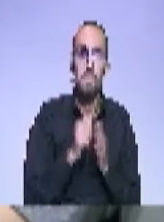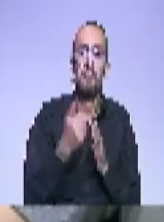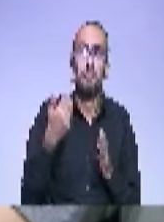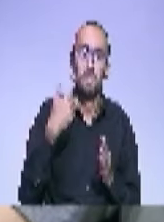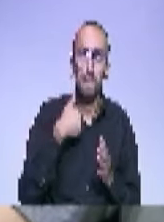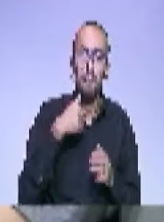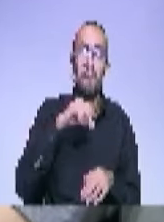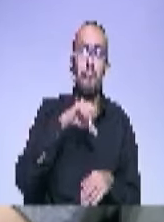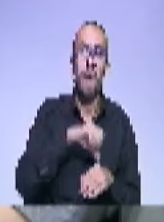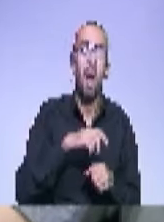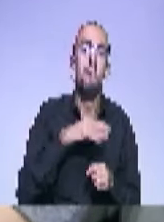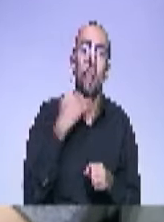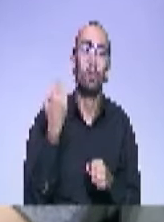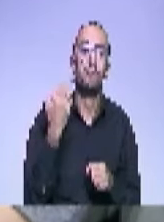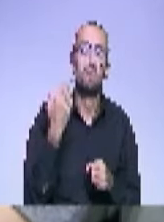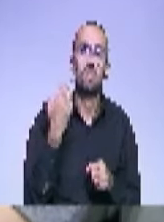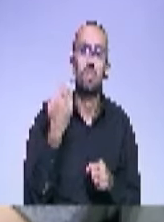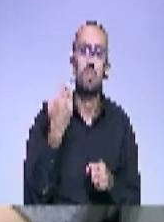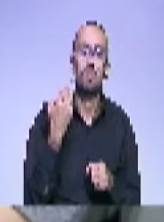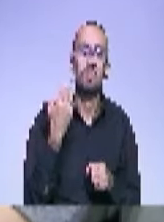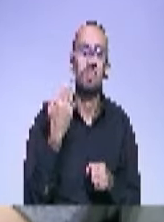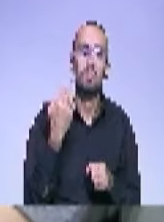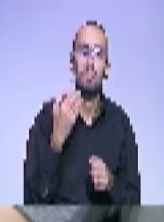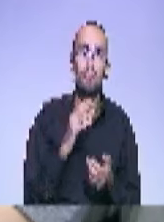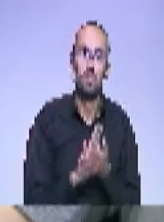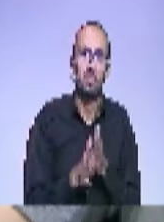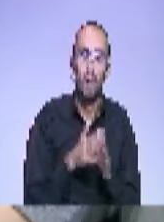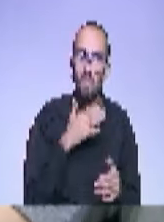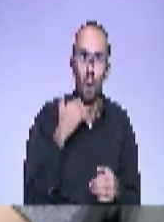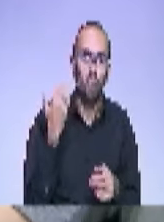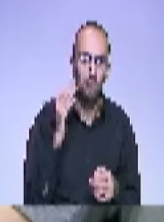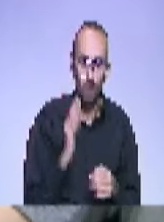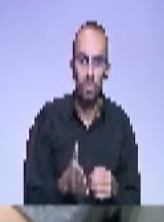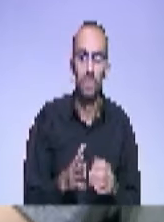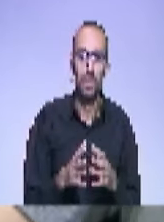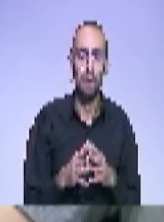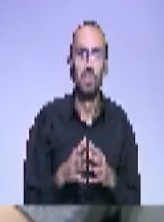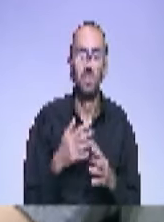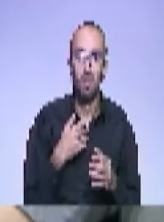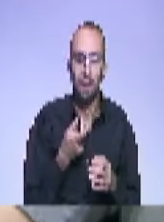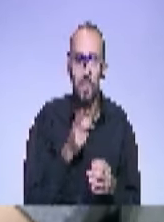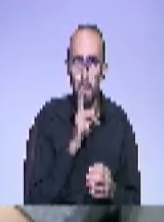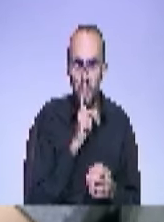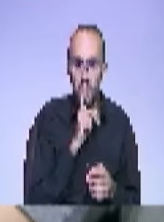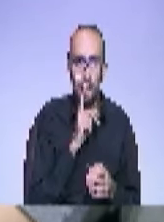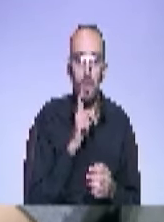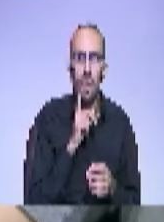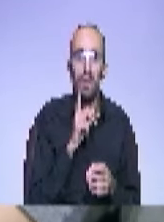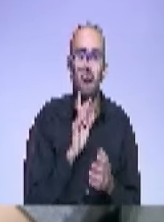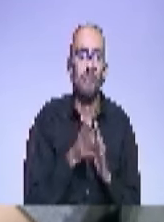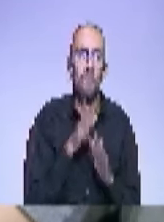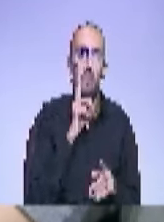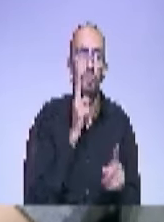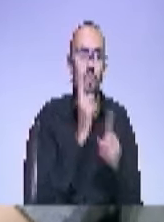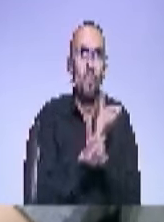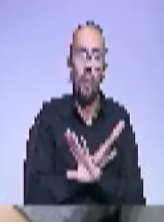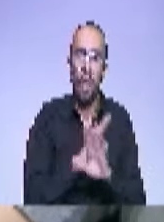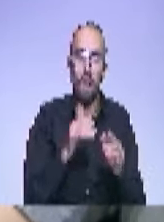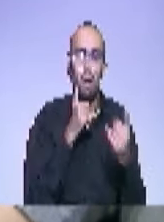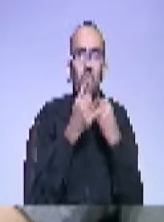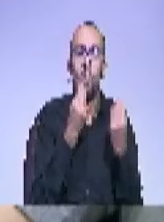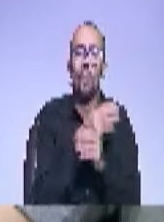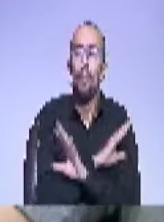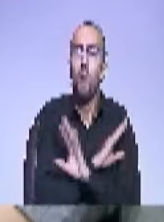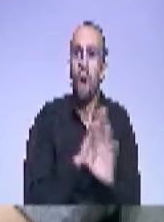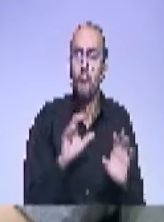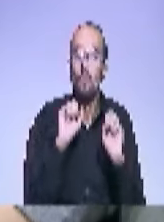هيجيبوني ويرموني، هيموتوني يعني، ما حدش يعرف عني يعني حاجه. سكت وقعدت فتره. منعني عن امي نهائي، قال لي منعي ان